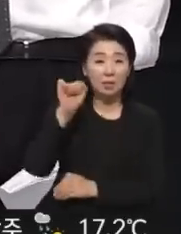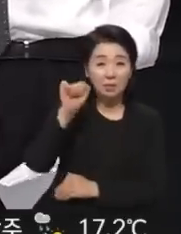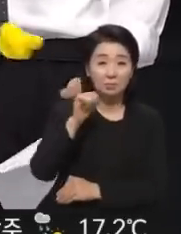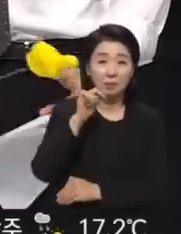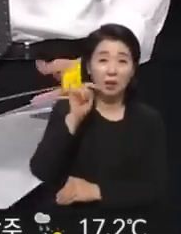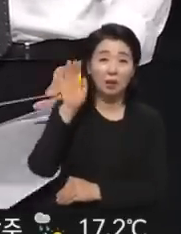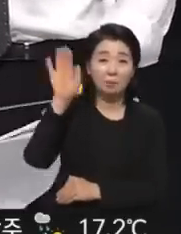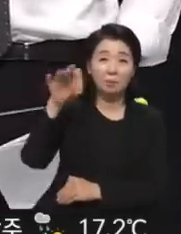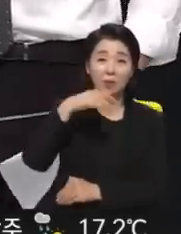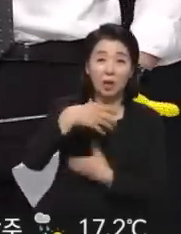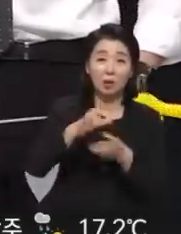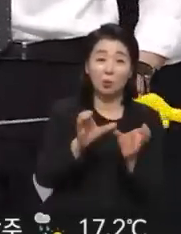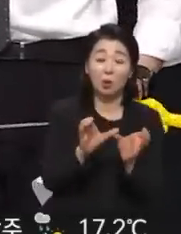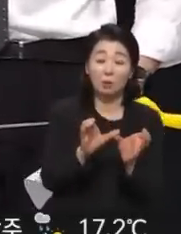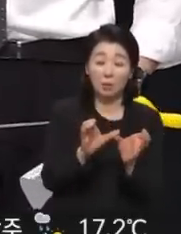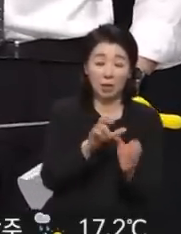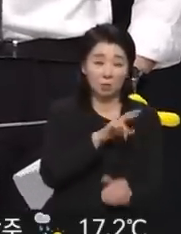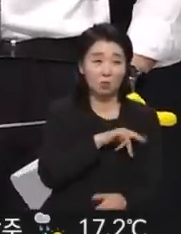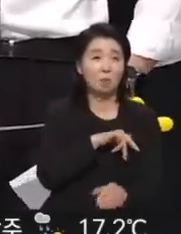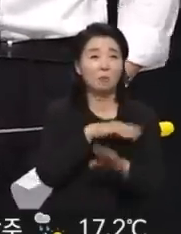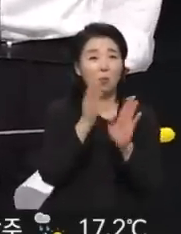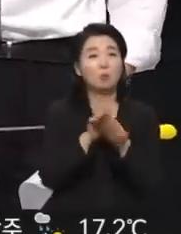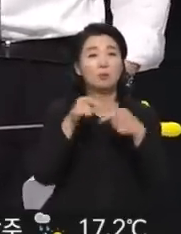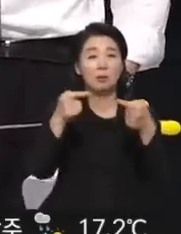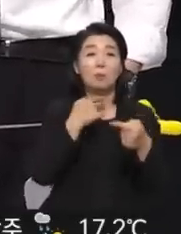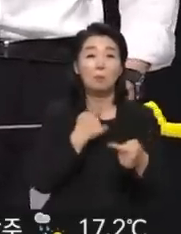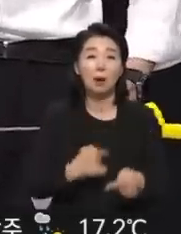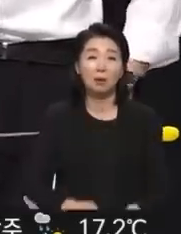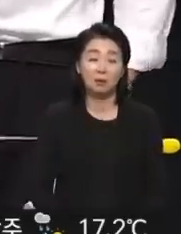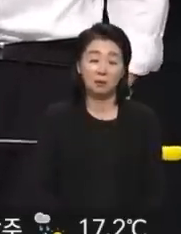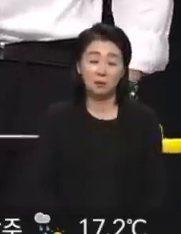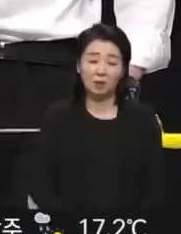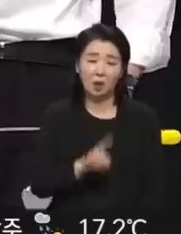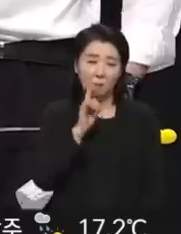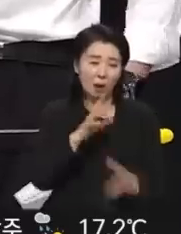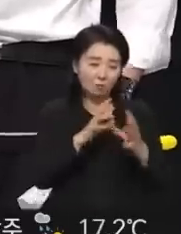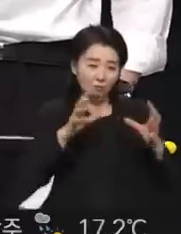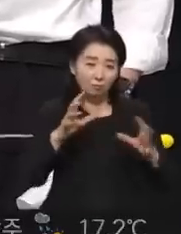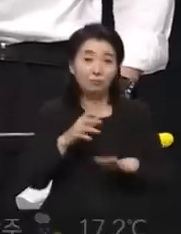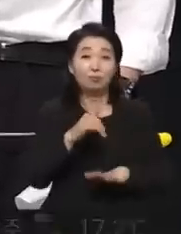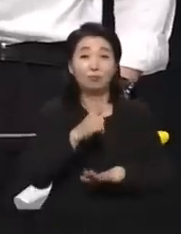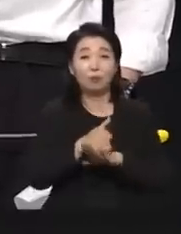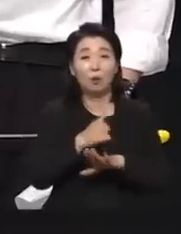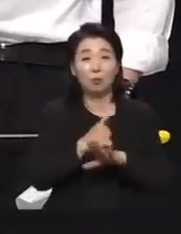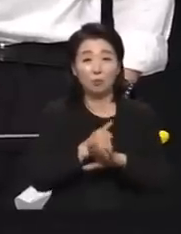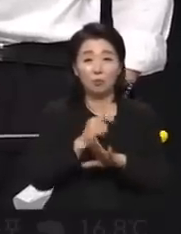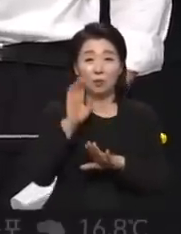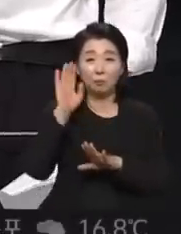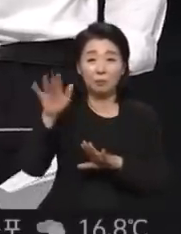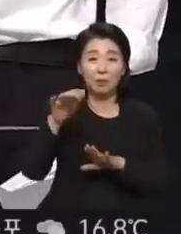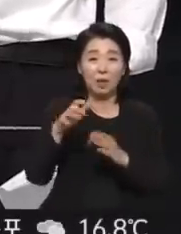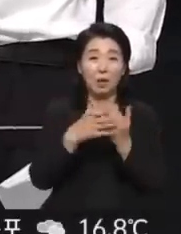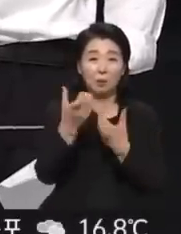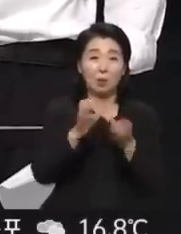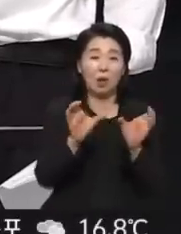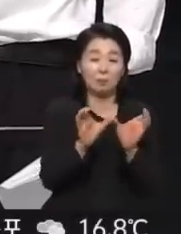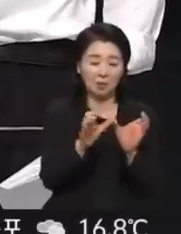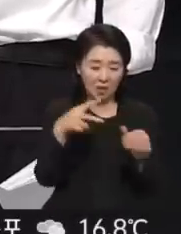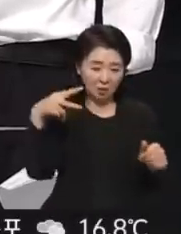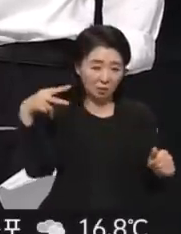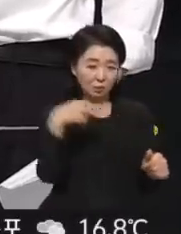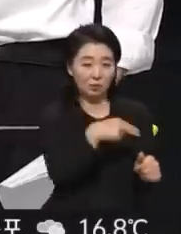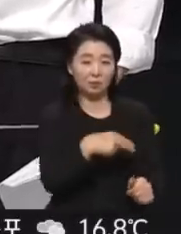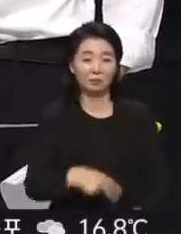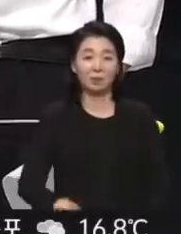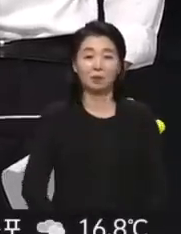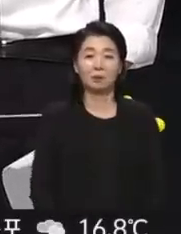미래통합당 전현직 의원들이 다수 참여했기 때문입니다. 논란이 커지자 아니나 다를까 미래통합당은 곧바로 손절을